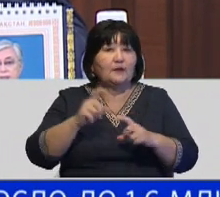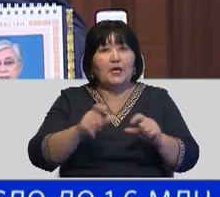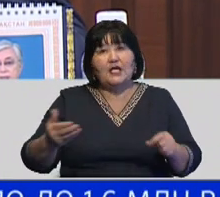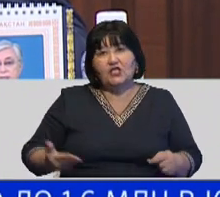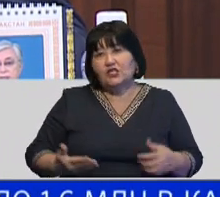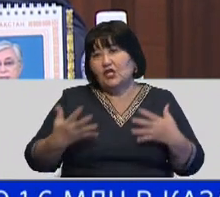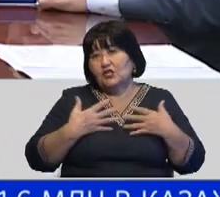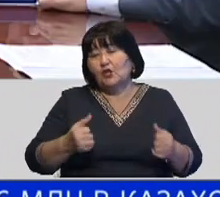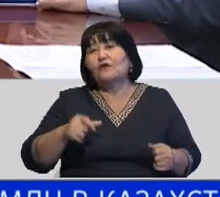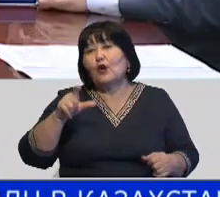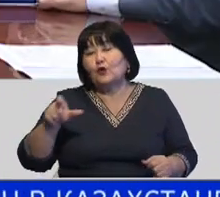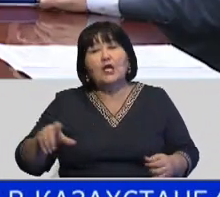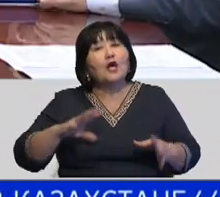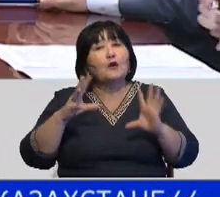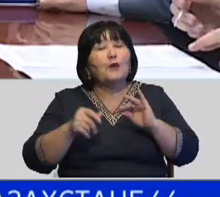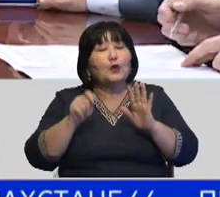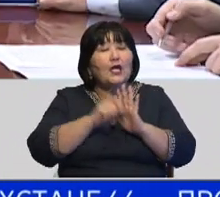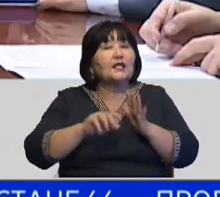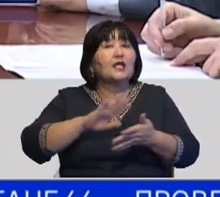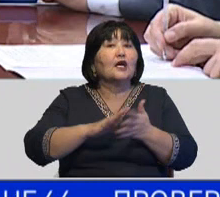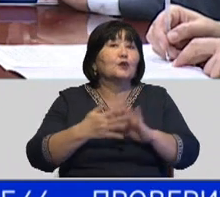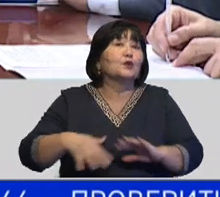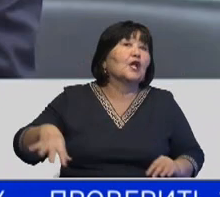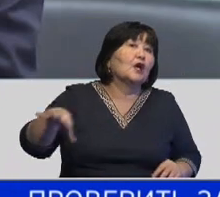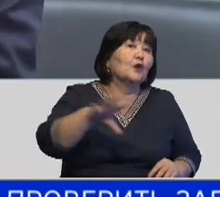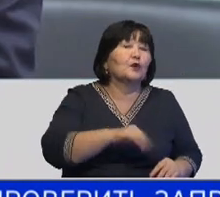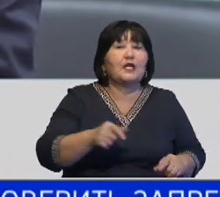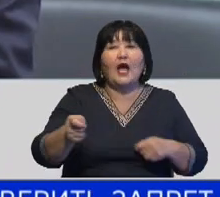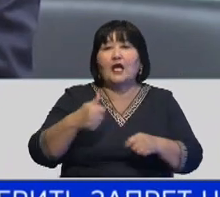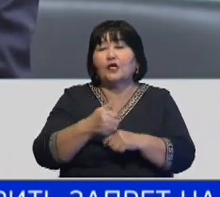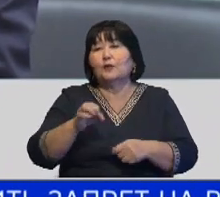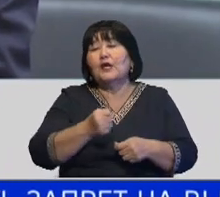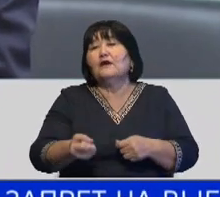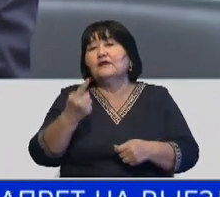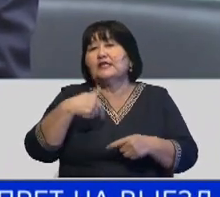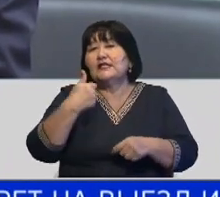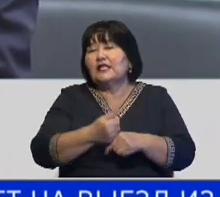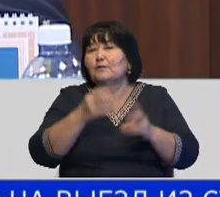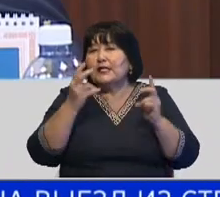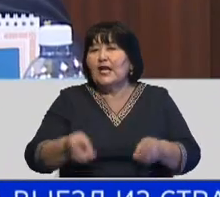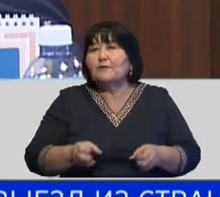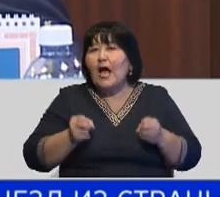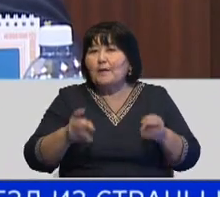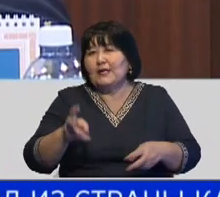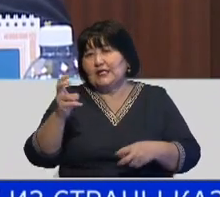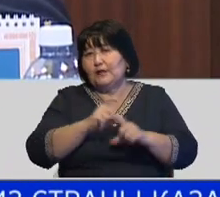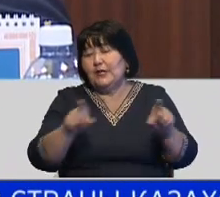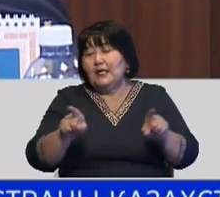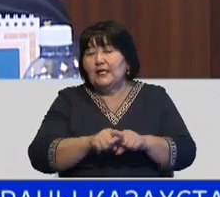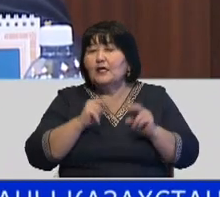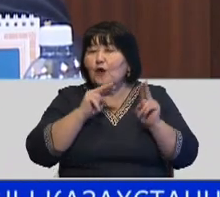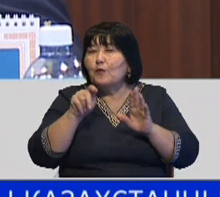и лю по итогам анализа ситуации в регионе Аким области поручил выявить самые травмоопасные предприятия и